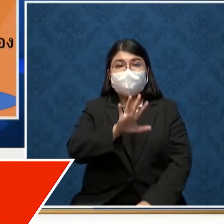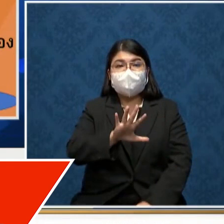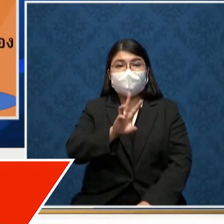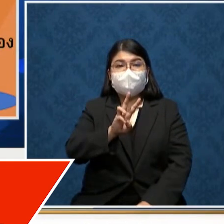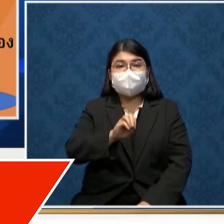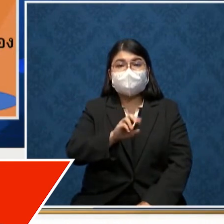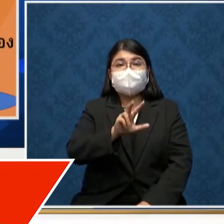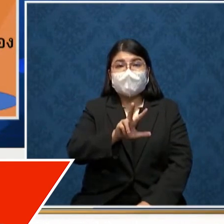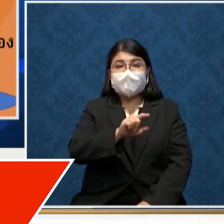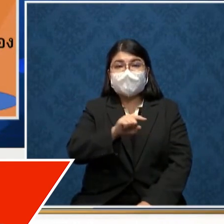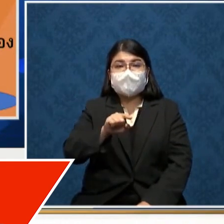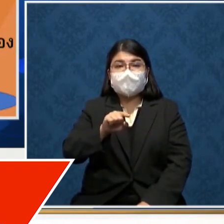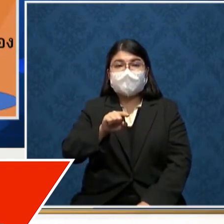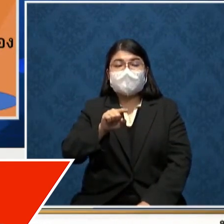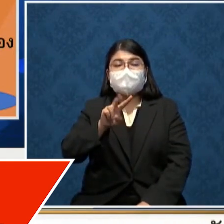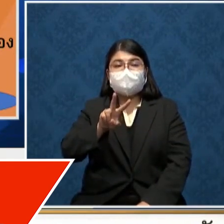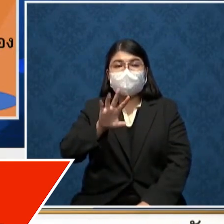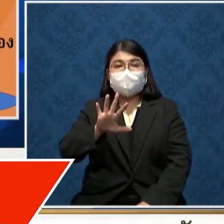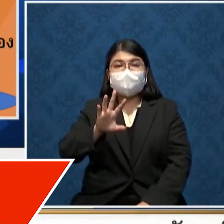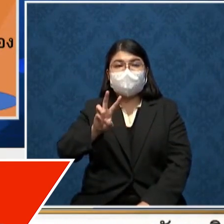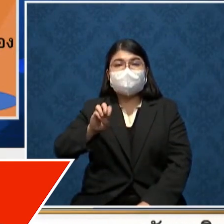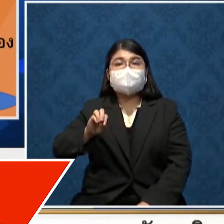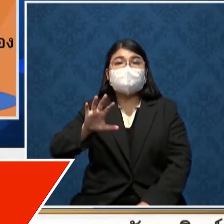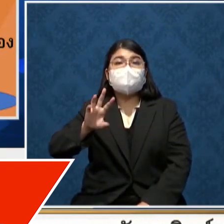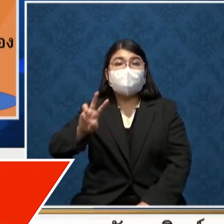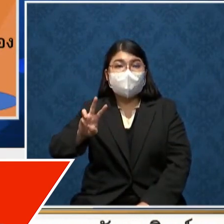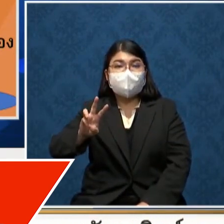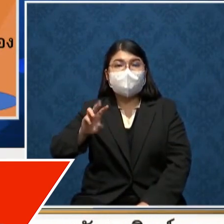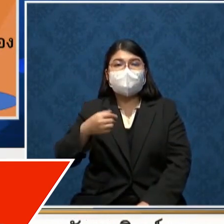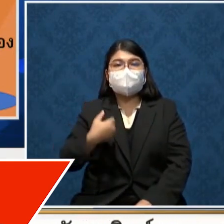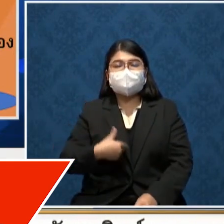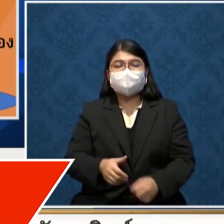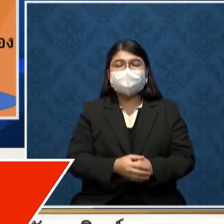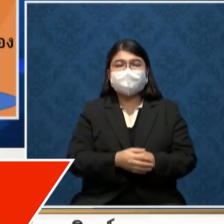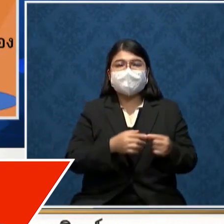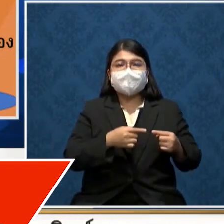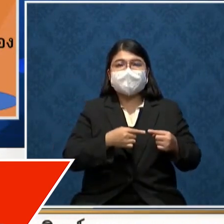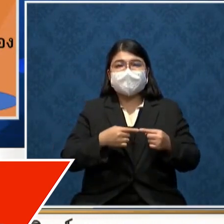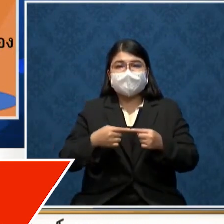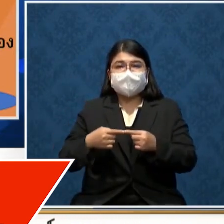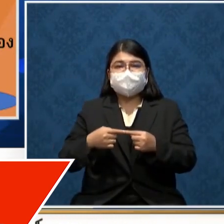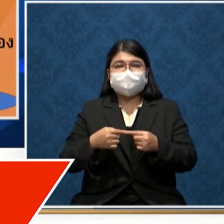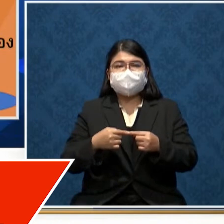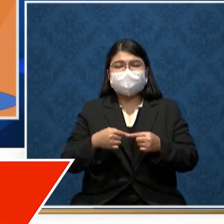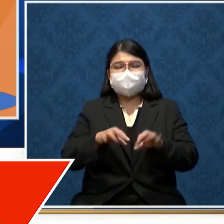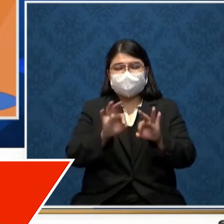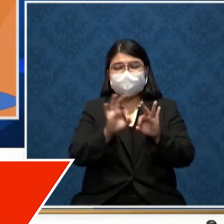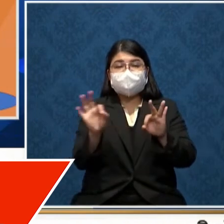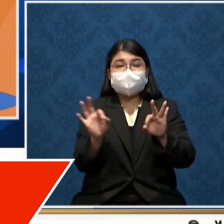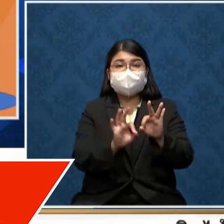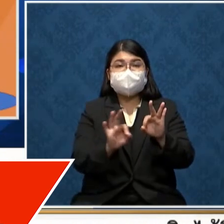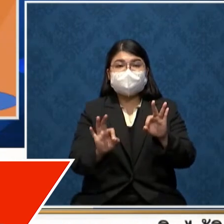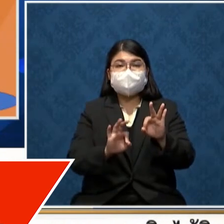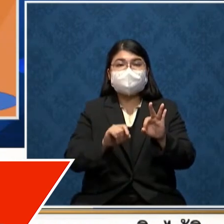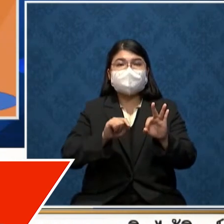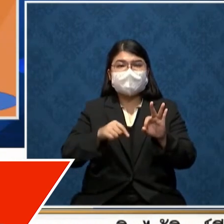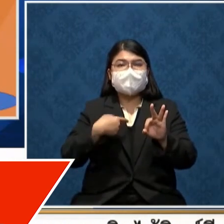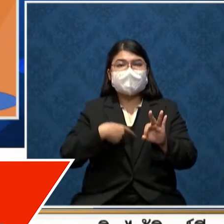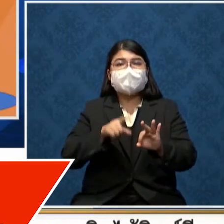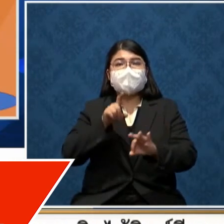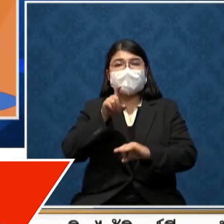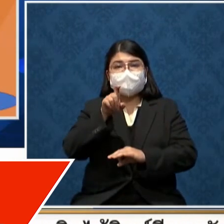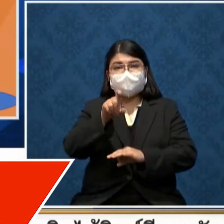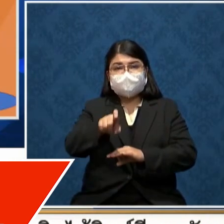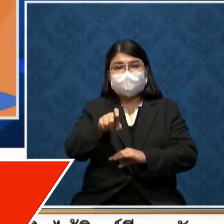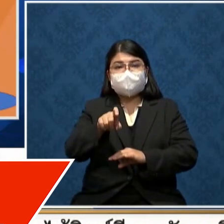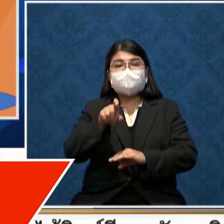2563ถึง2566สไลด์ต่อไปครับนายเนื้อหาของการถามครั้งนี้ถาม